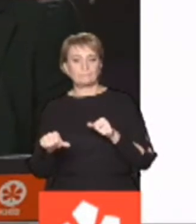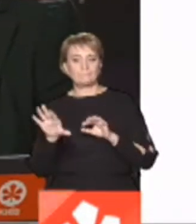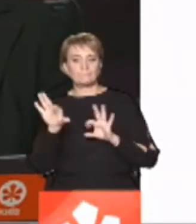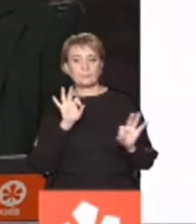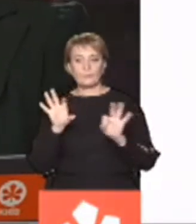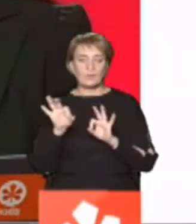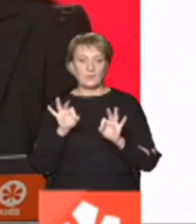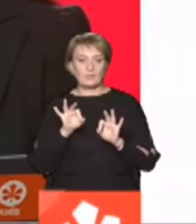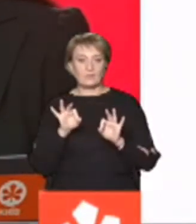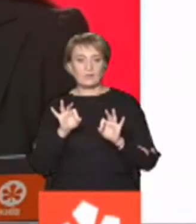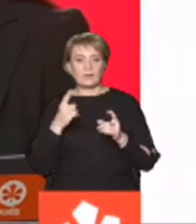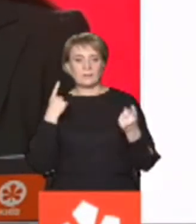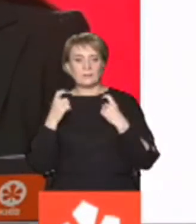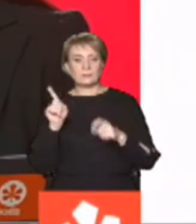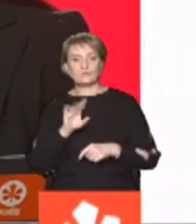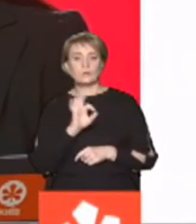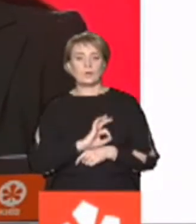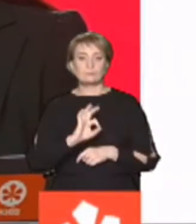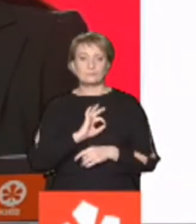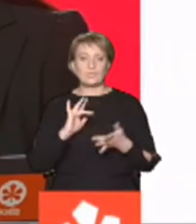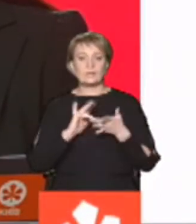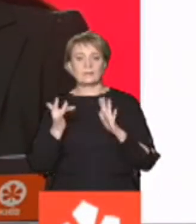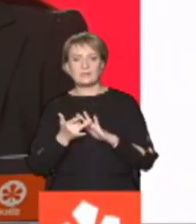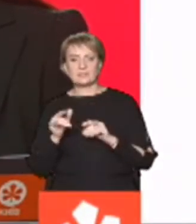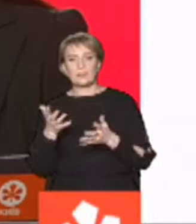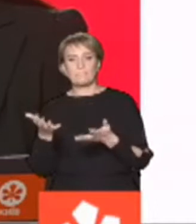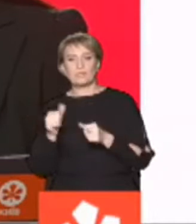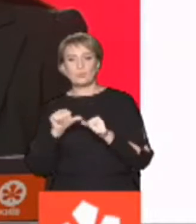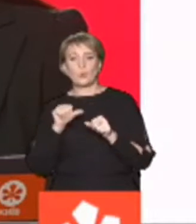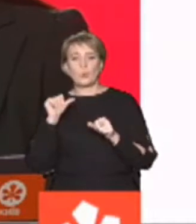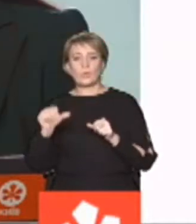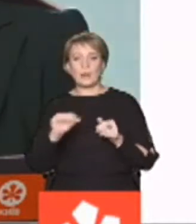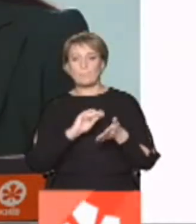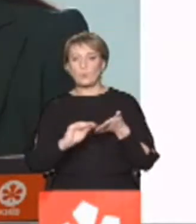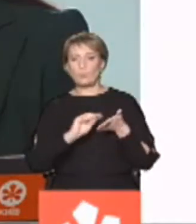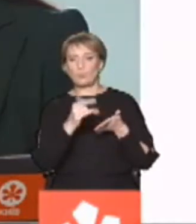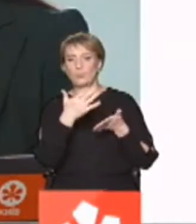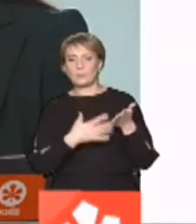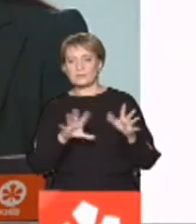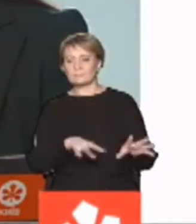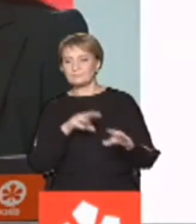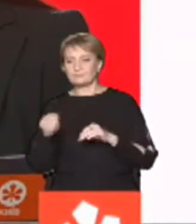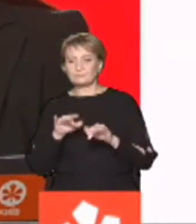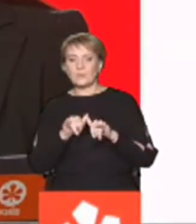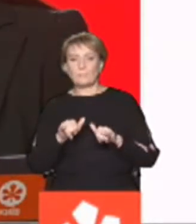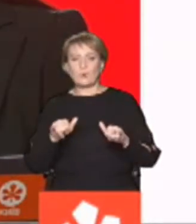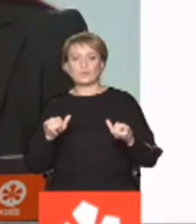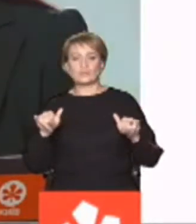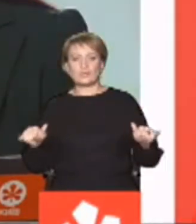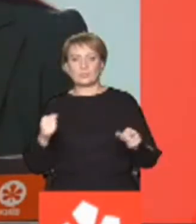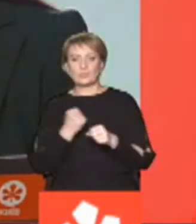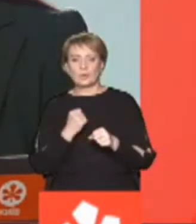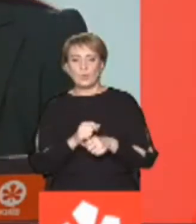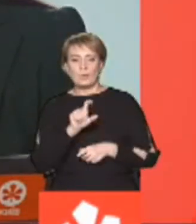що люди навчились користуватися інтернетом, беруть окрему публікацію і її потім перекладають, поширюють, роблять заголовок,